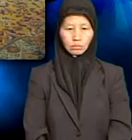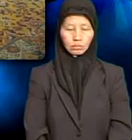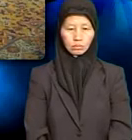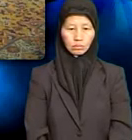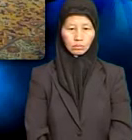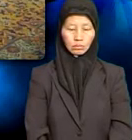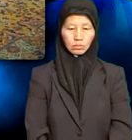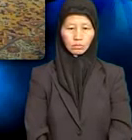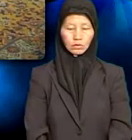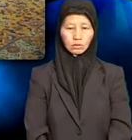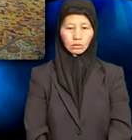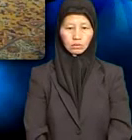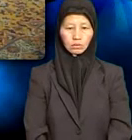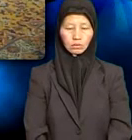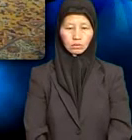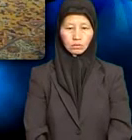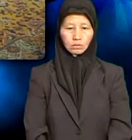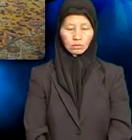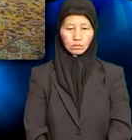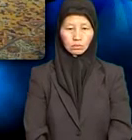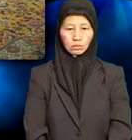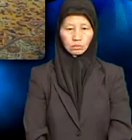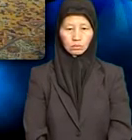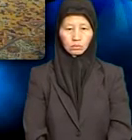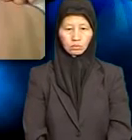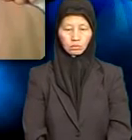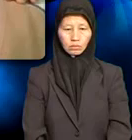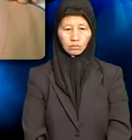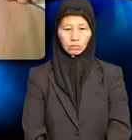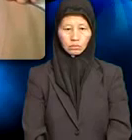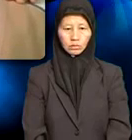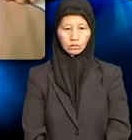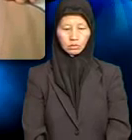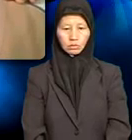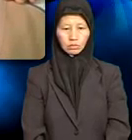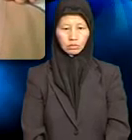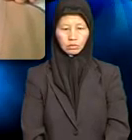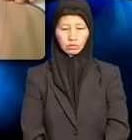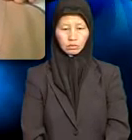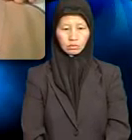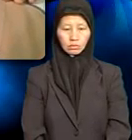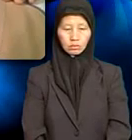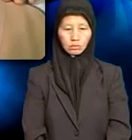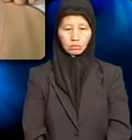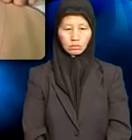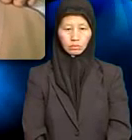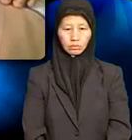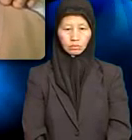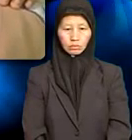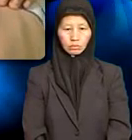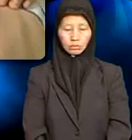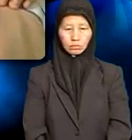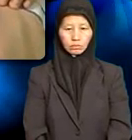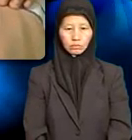التحيات المباركات الصلوات الطيبات لله السلام عليك أيها النبي